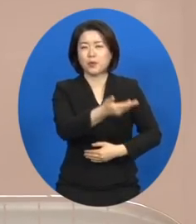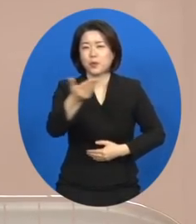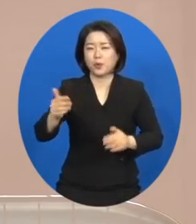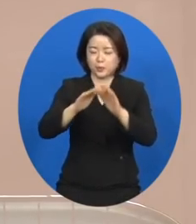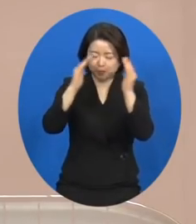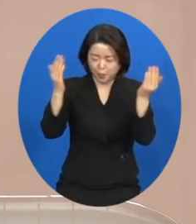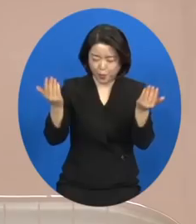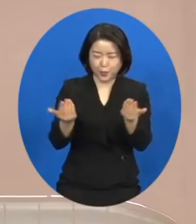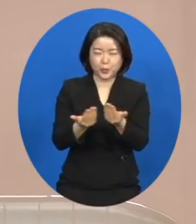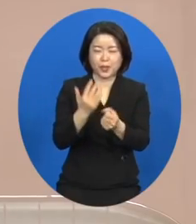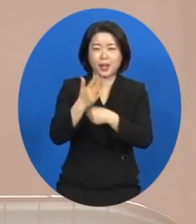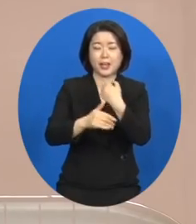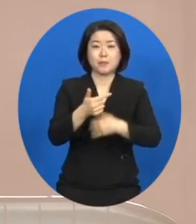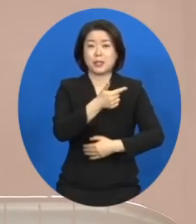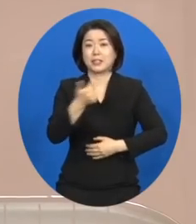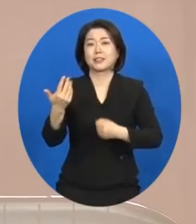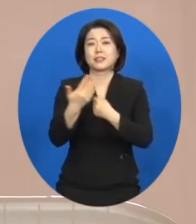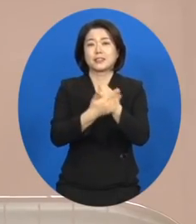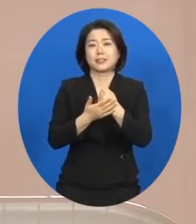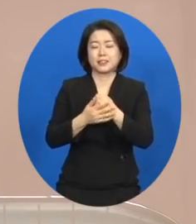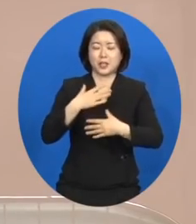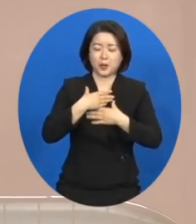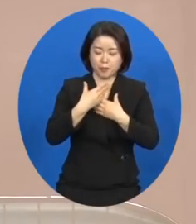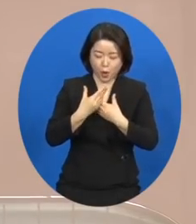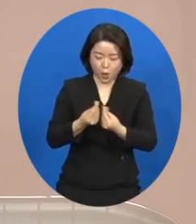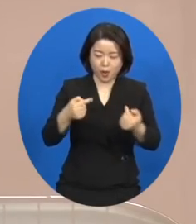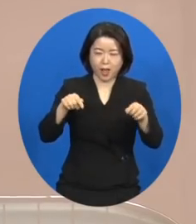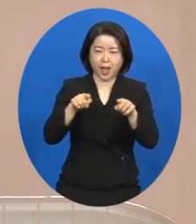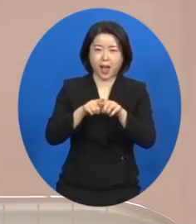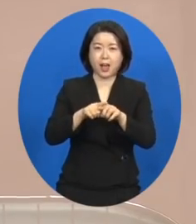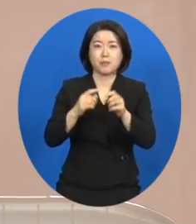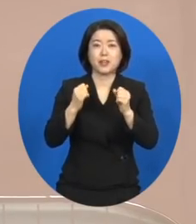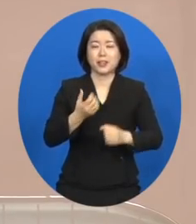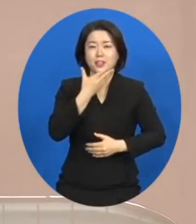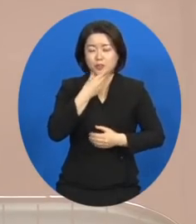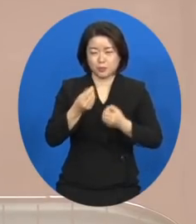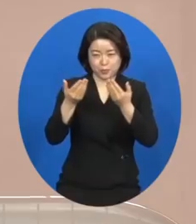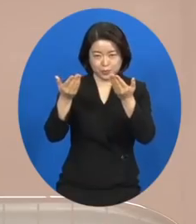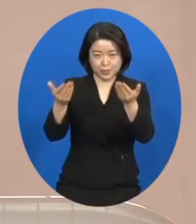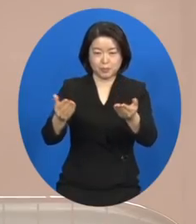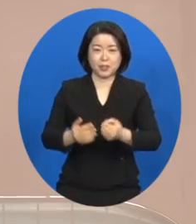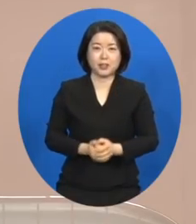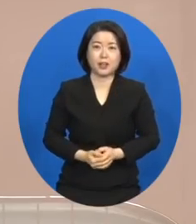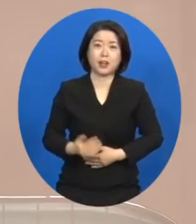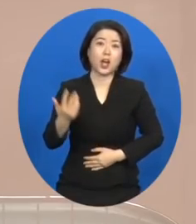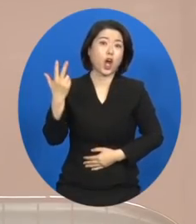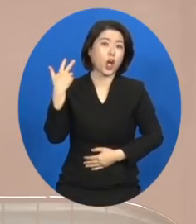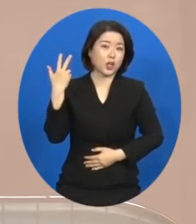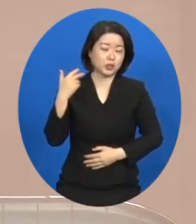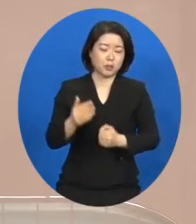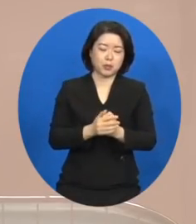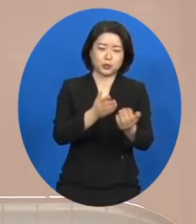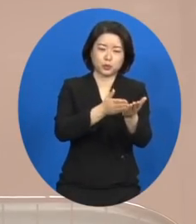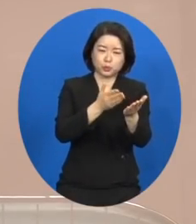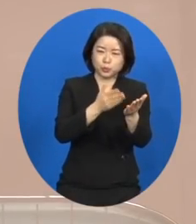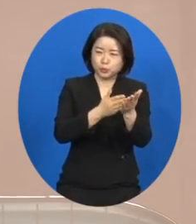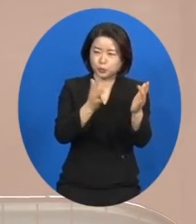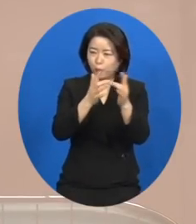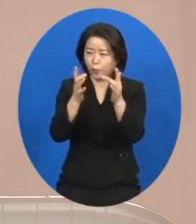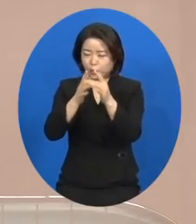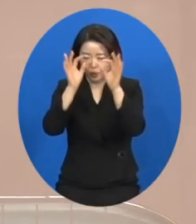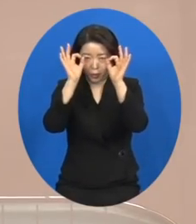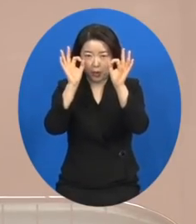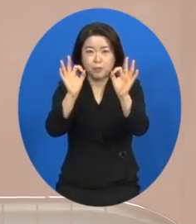하나님의 크신 위로와 평강이 함께 하시기를 축복합니다. 우리 지난 주 초에 뉴스나 온라인에